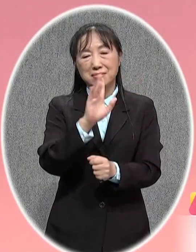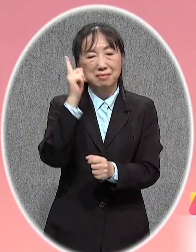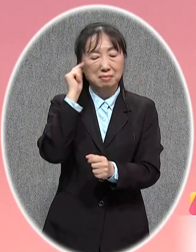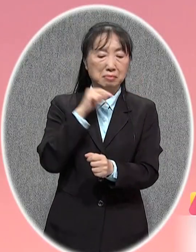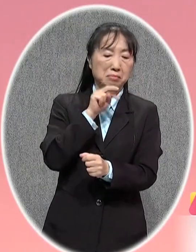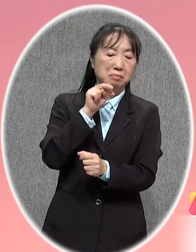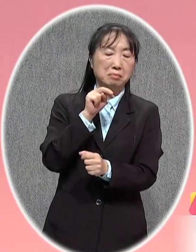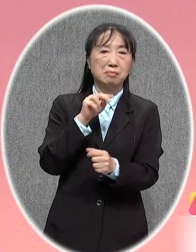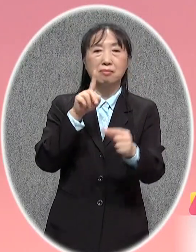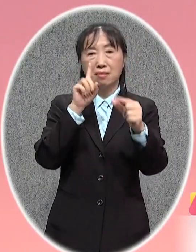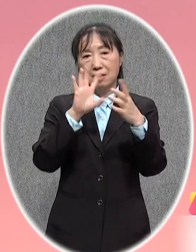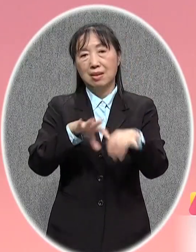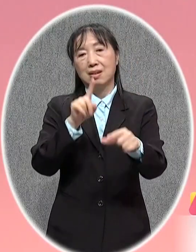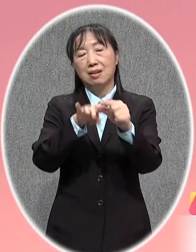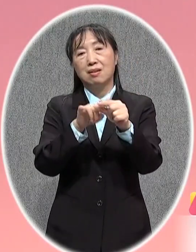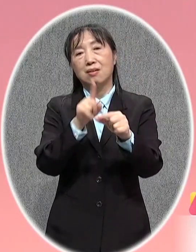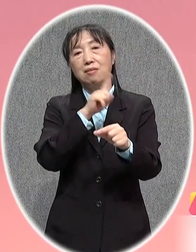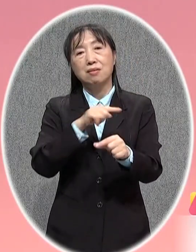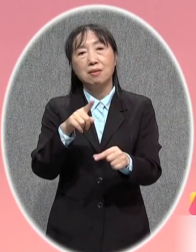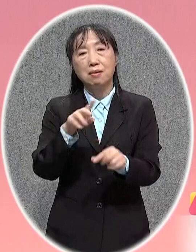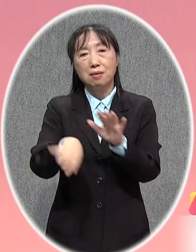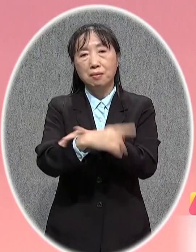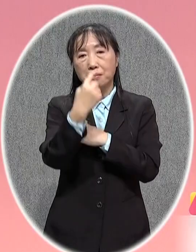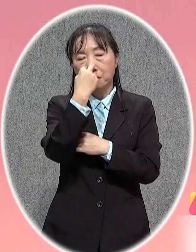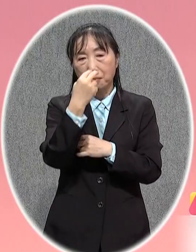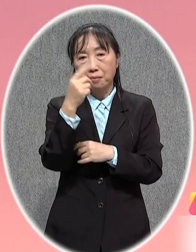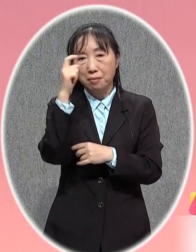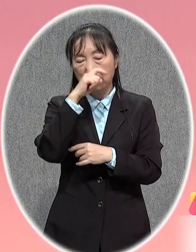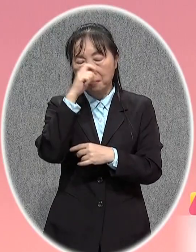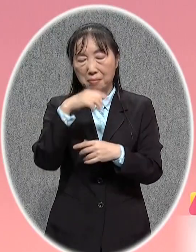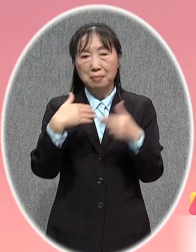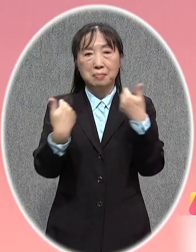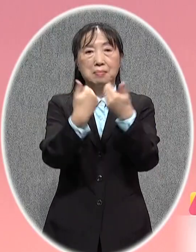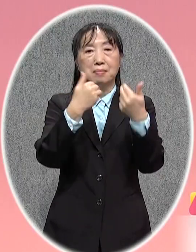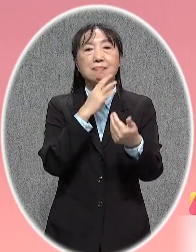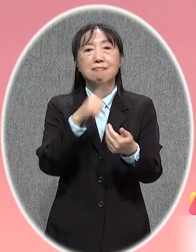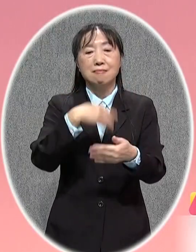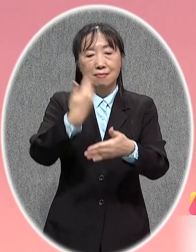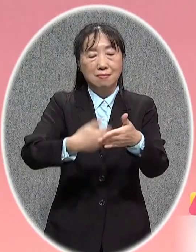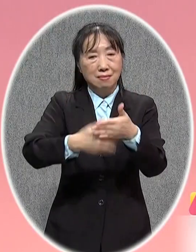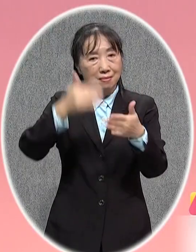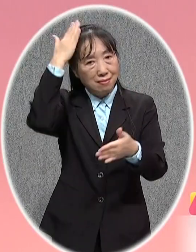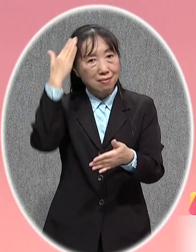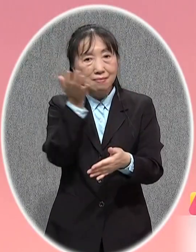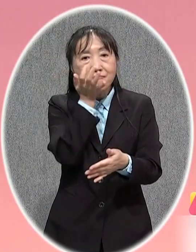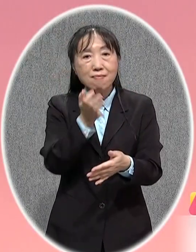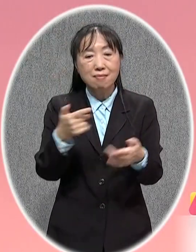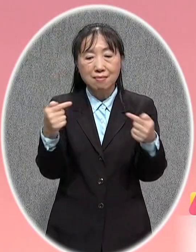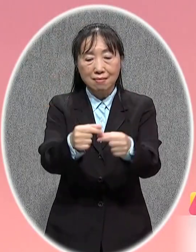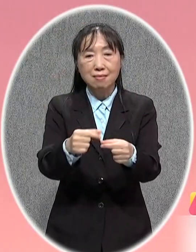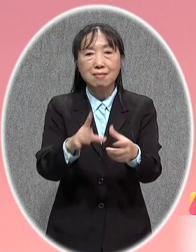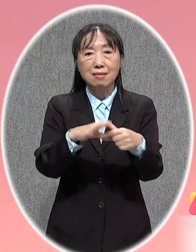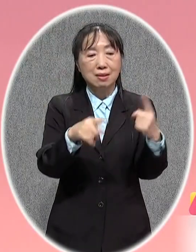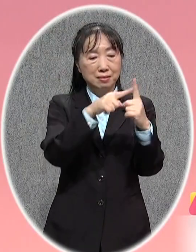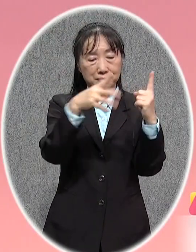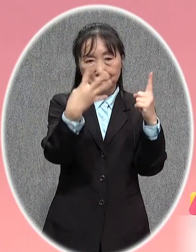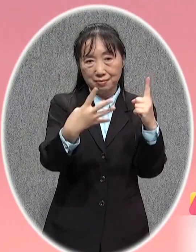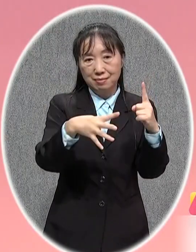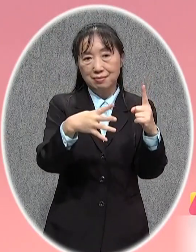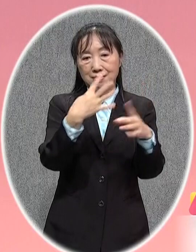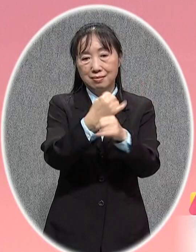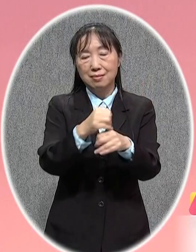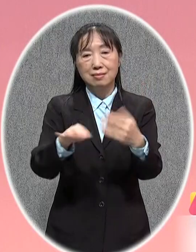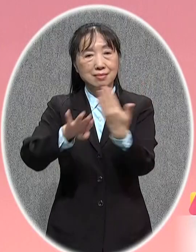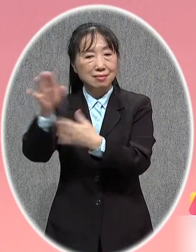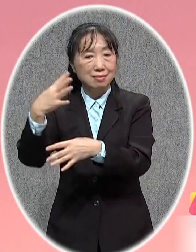的。中部因为反空污中火长期的被减煤降载的一到四号机组或其他机组